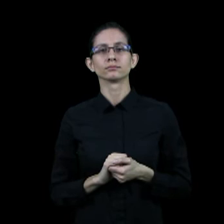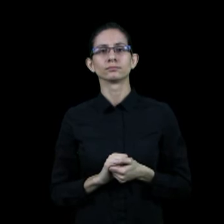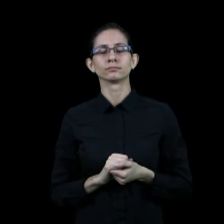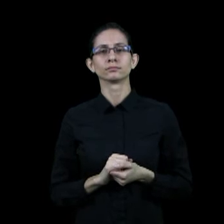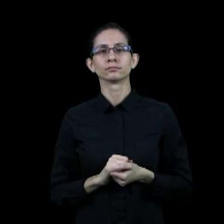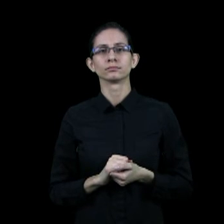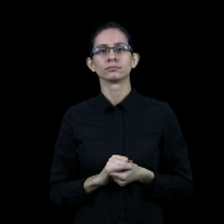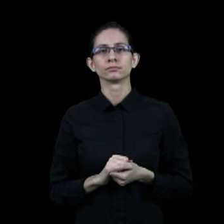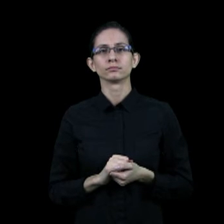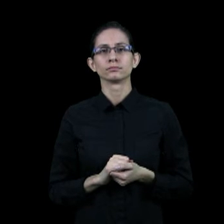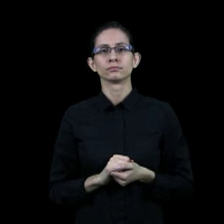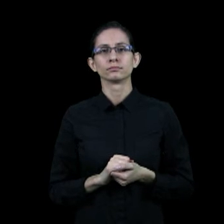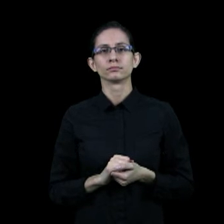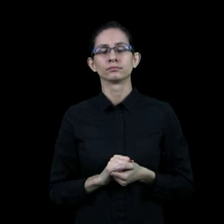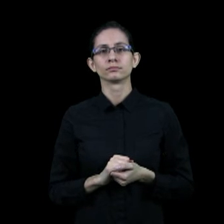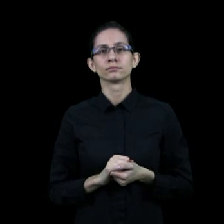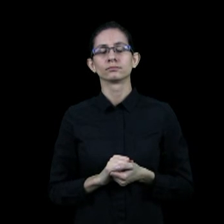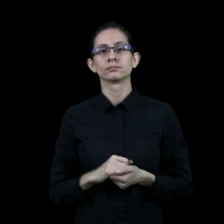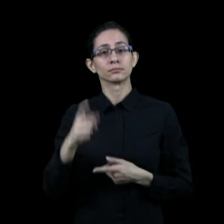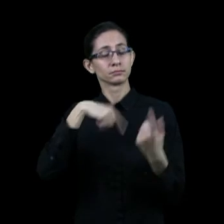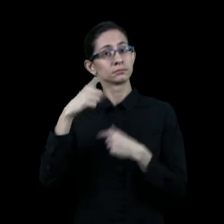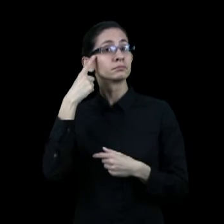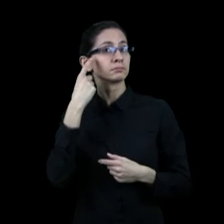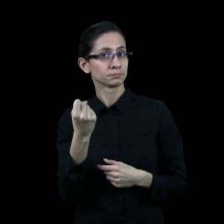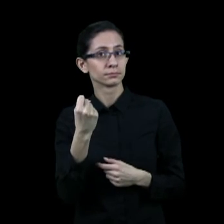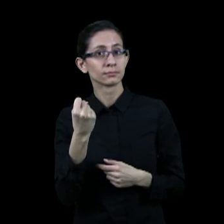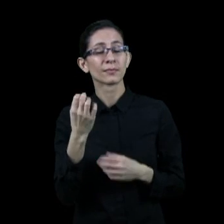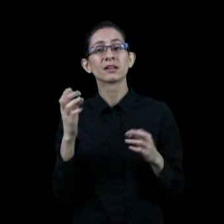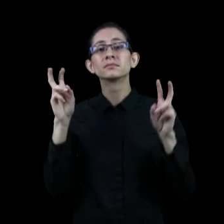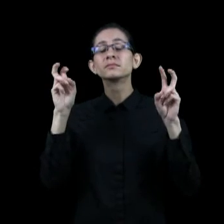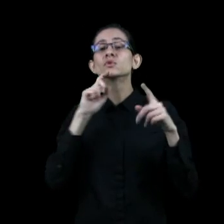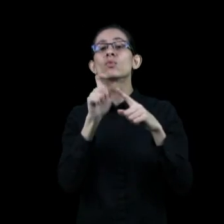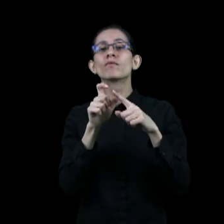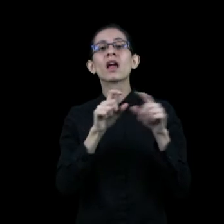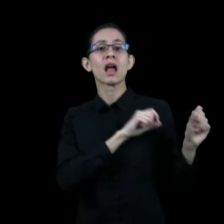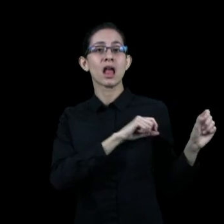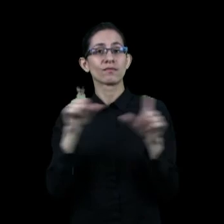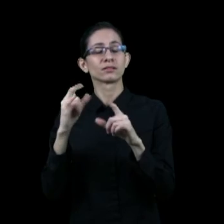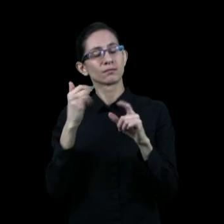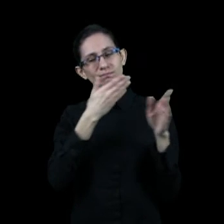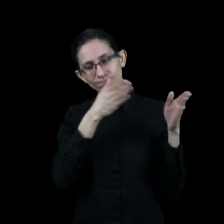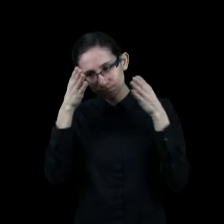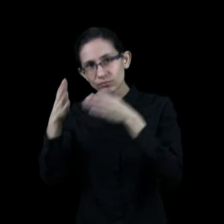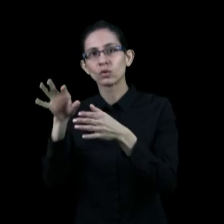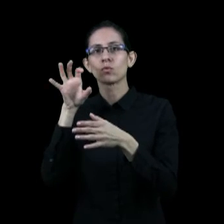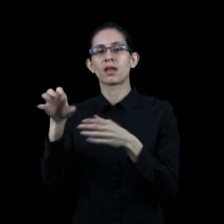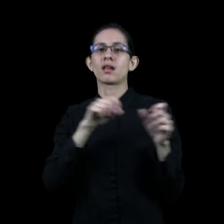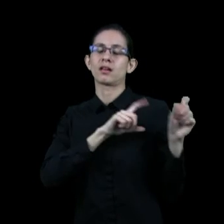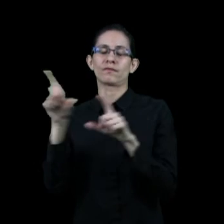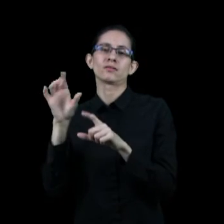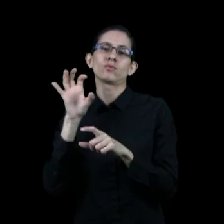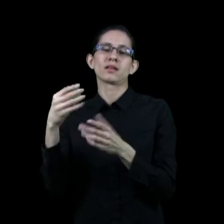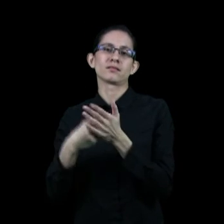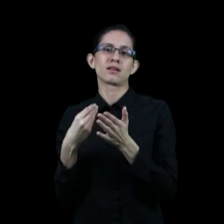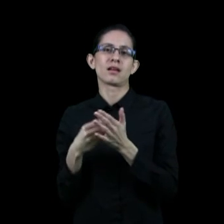Trochę to dobrze. Podkreślam, trochę to dobrze. Mam na myśli 1, 2, może 3